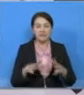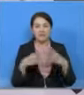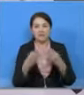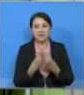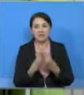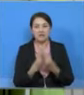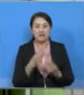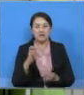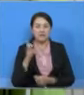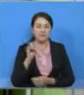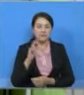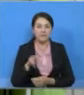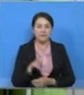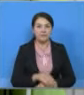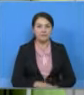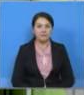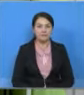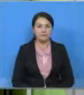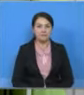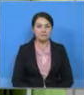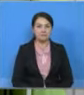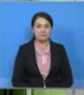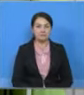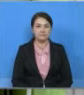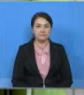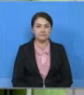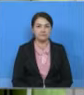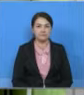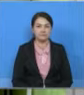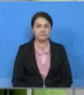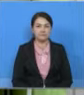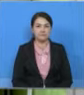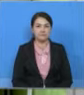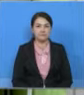получающих АСП. Инкара Карашаева, Жанадиль Сагиев, телеканал Актобе.